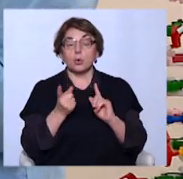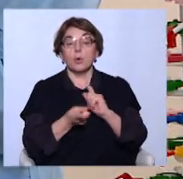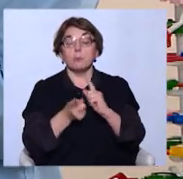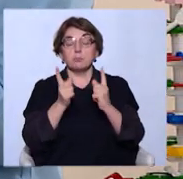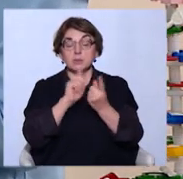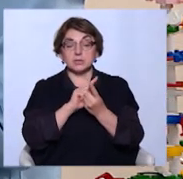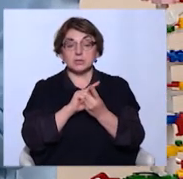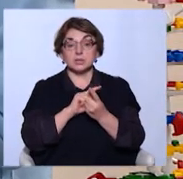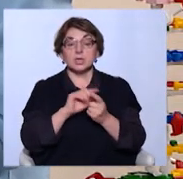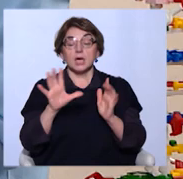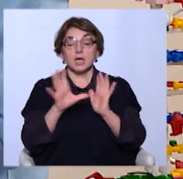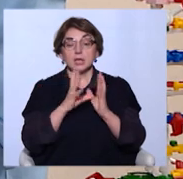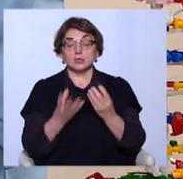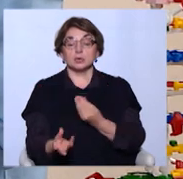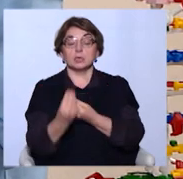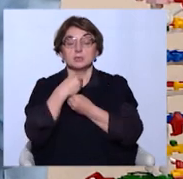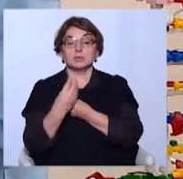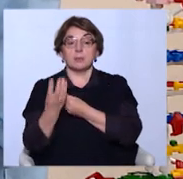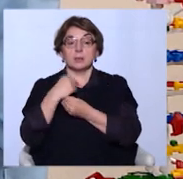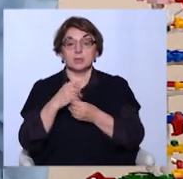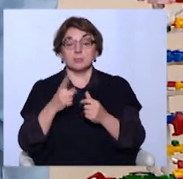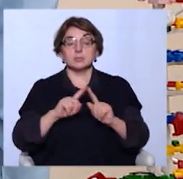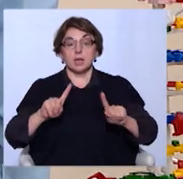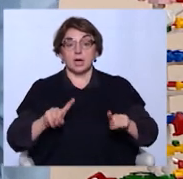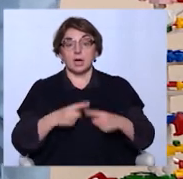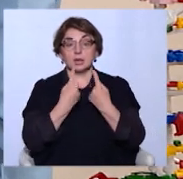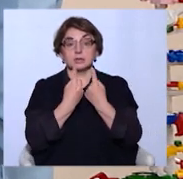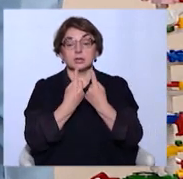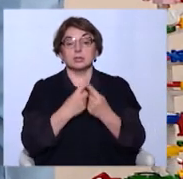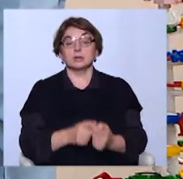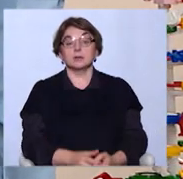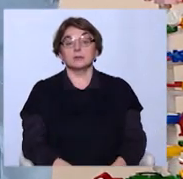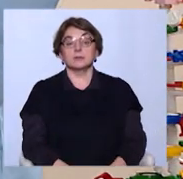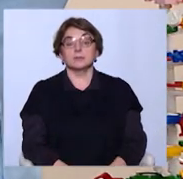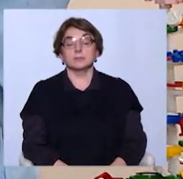ხოლო ელექტრონების მიერთების პროცესს ეწოდება აღდგენა.